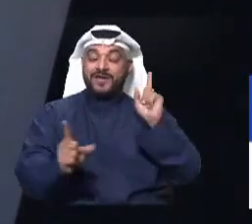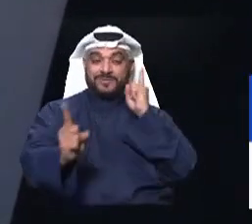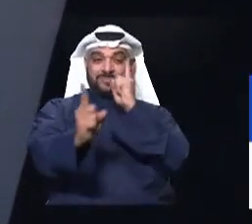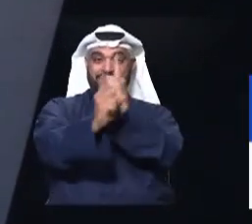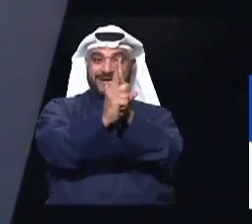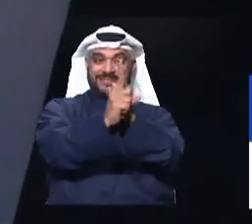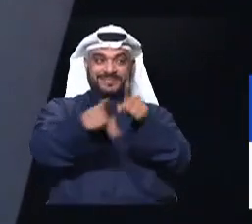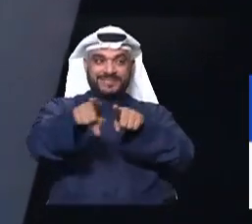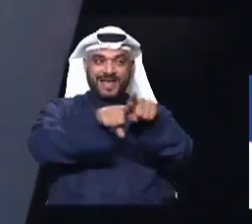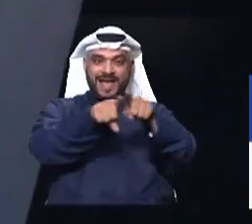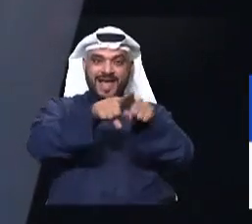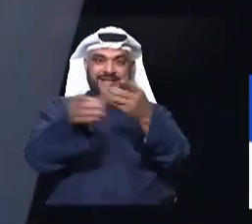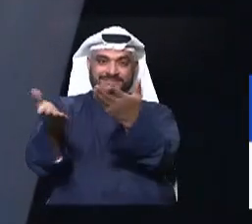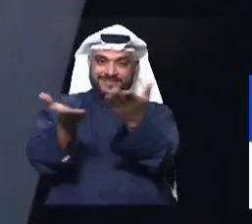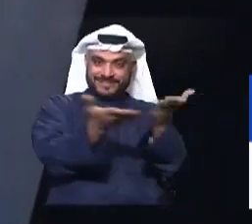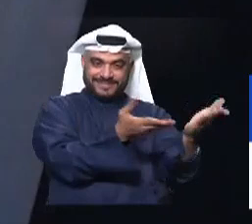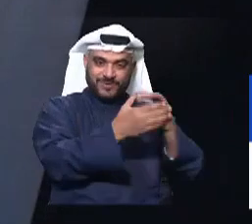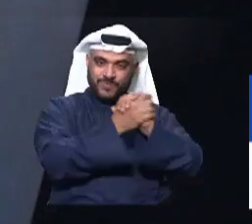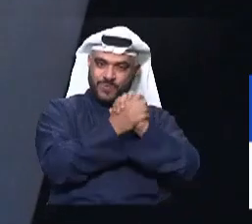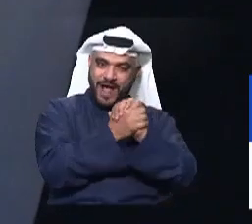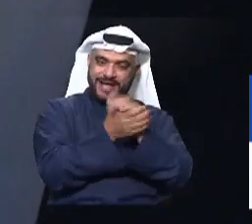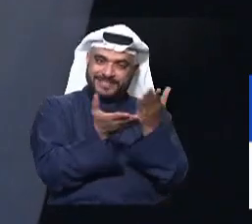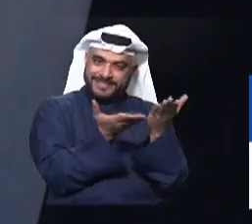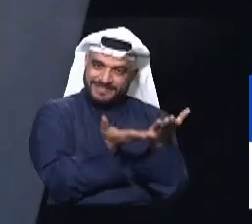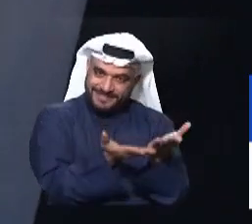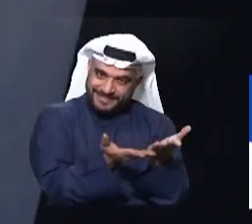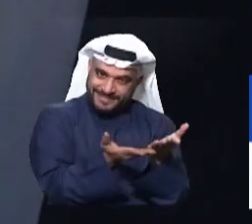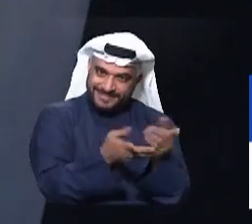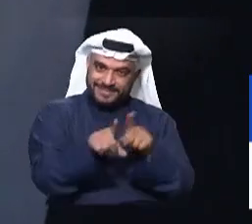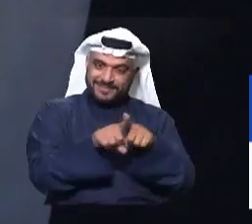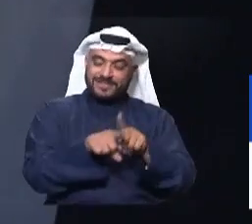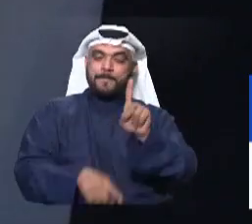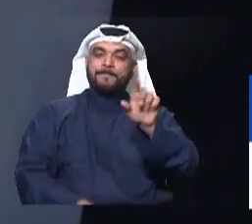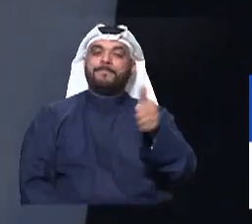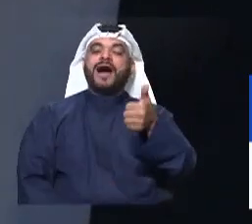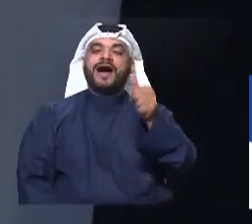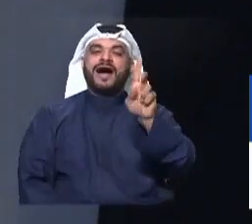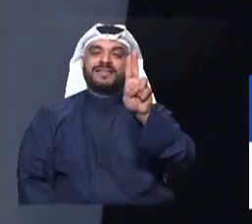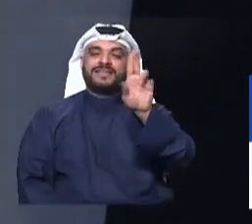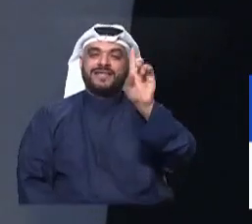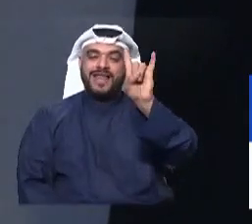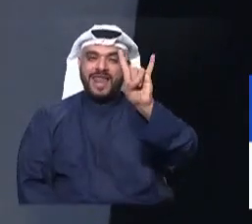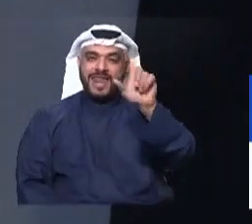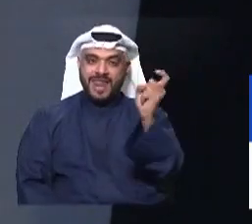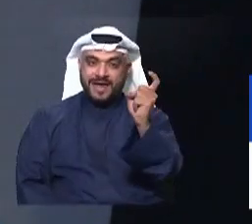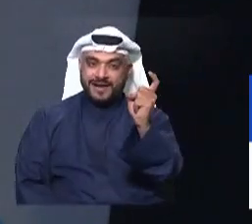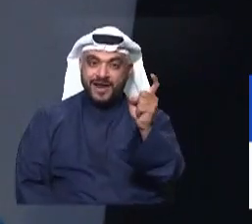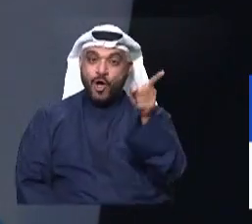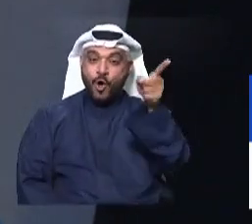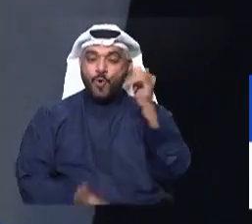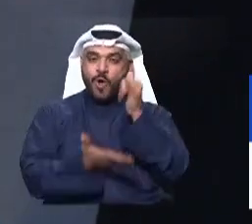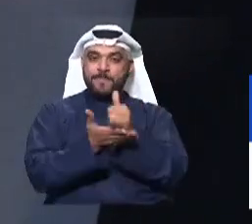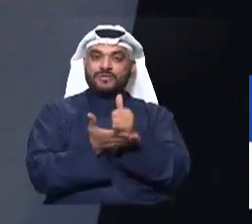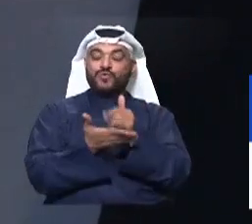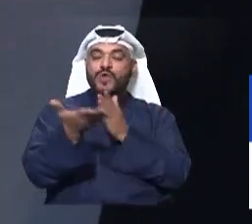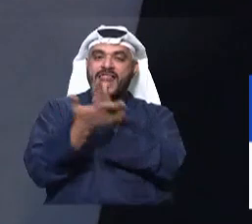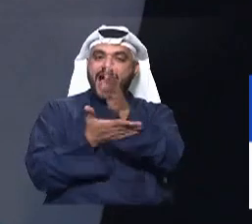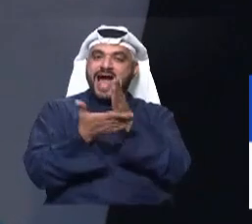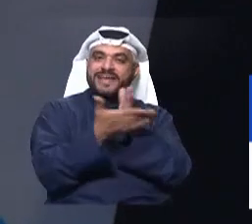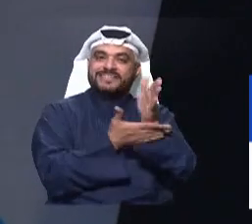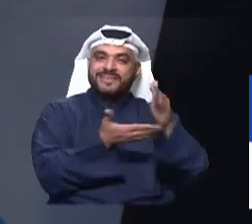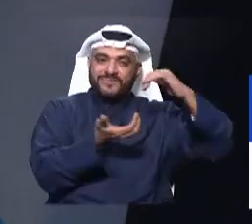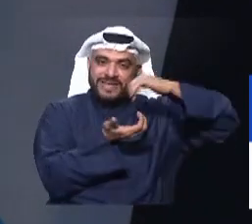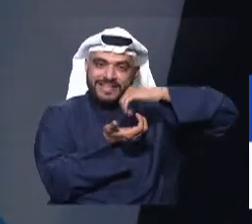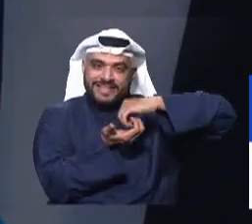أخي وزميلي وصديقي سعادة الأخ جوزيف بوريل مفوض الأعلى لشؤون الخارجية في الاتحاد